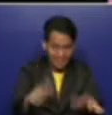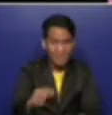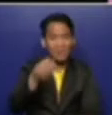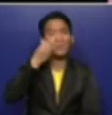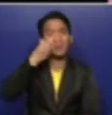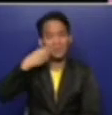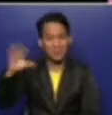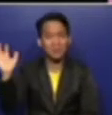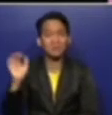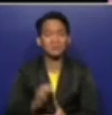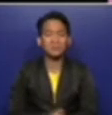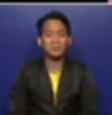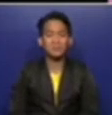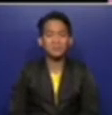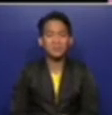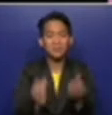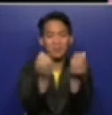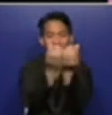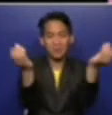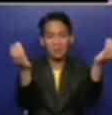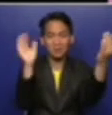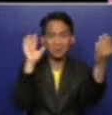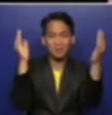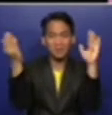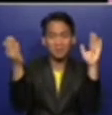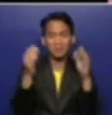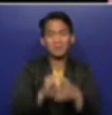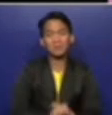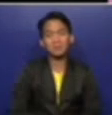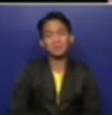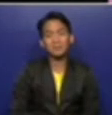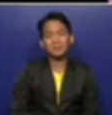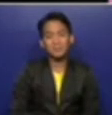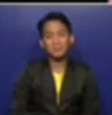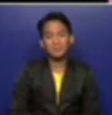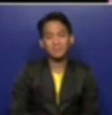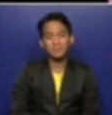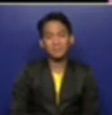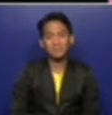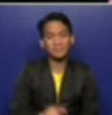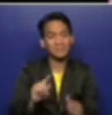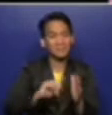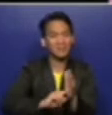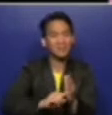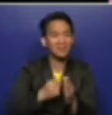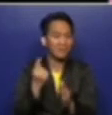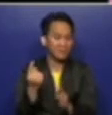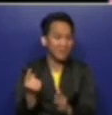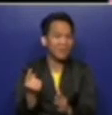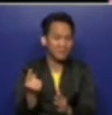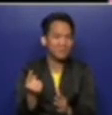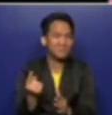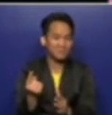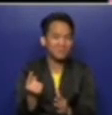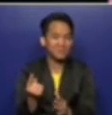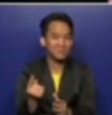าธิปไตยเป็นครั้งแรกนะครับที่แฟลชม็อบออกนอกรั้วสถานที่ราชการหรือนอกรั้วมหาวิท